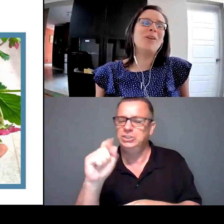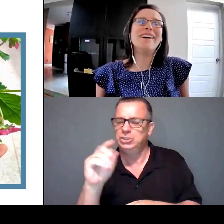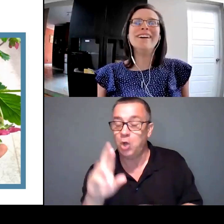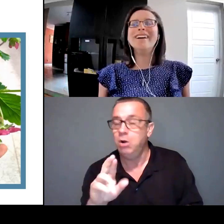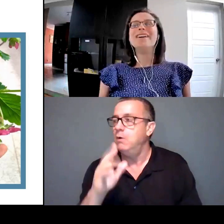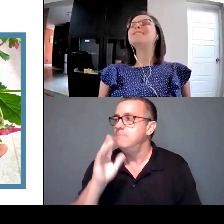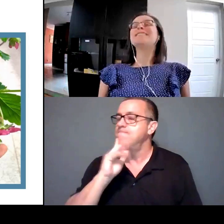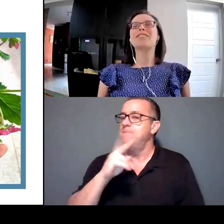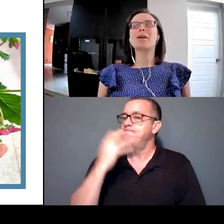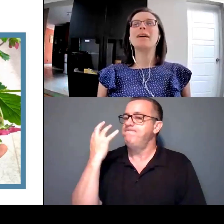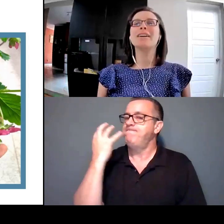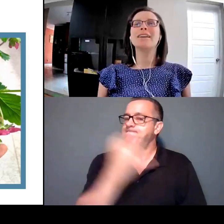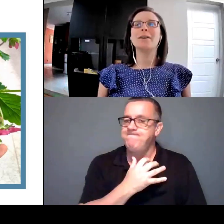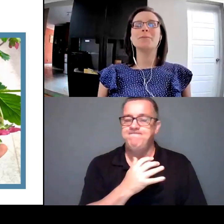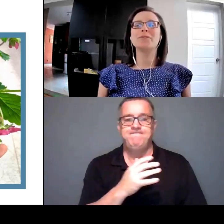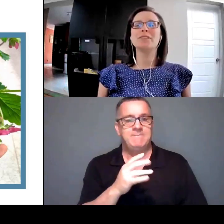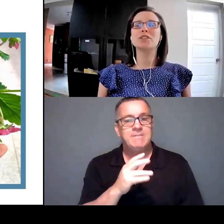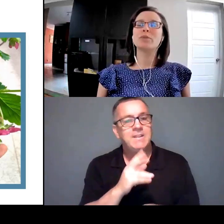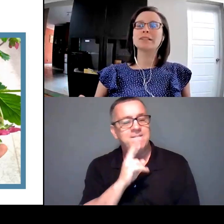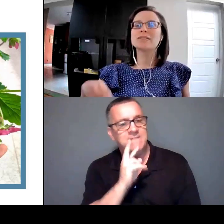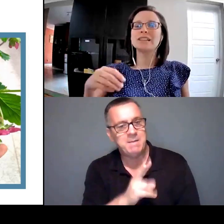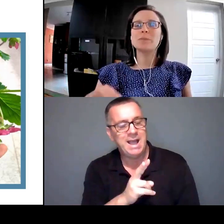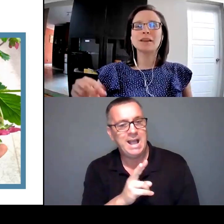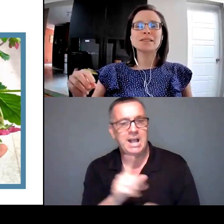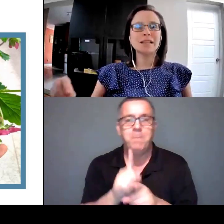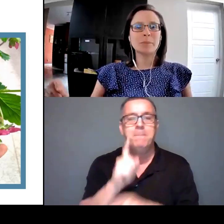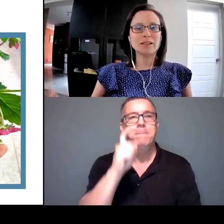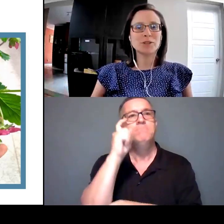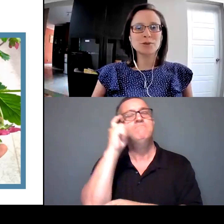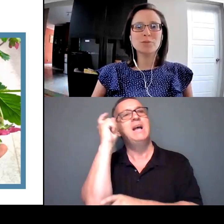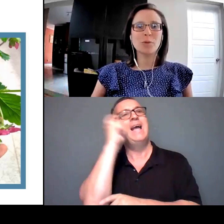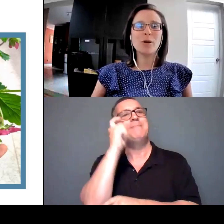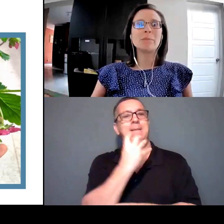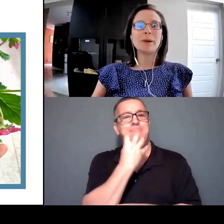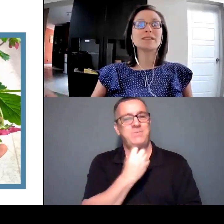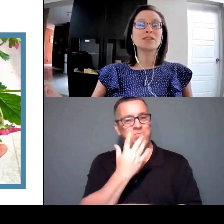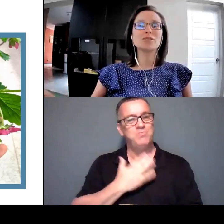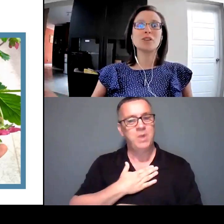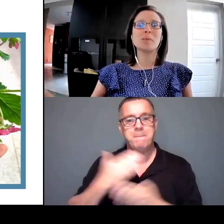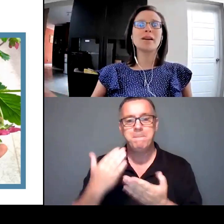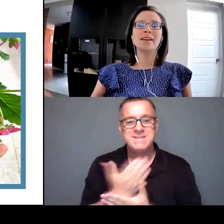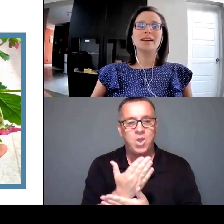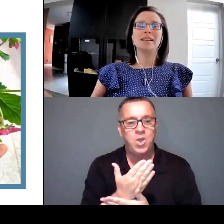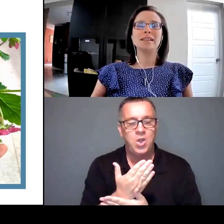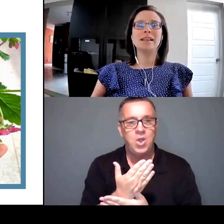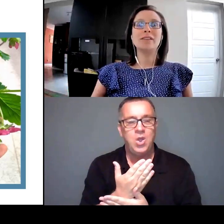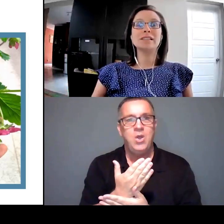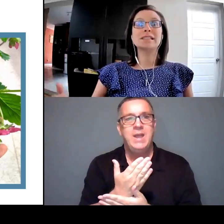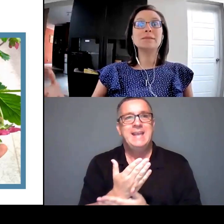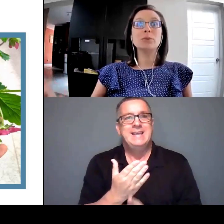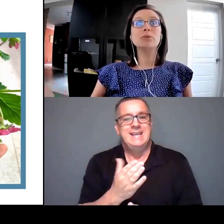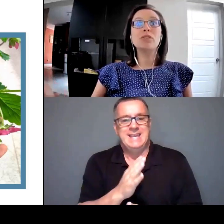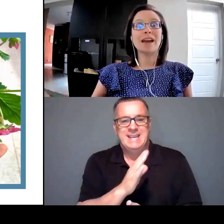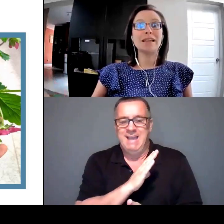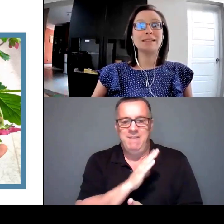bon. C'était vraiment, je pourrais dire, une expérience qui était précieuse pour moi parce que justement, il y avait